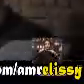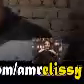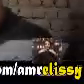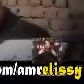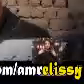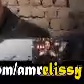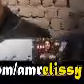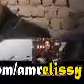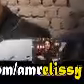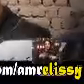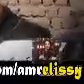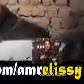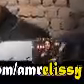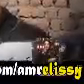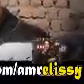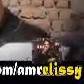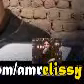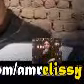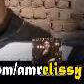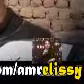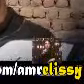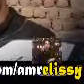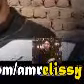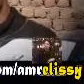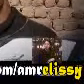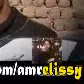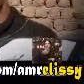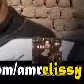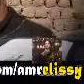بطاطين وحاجات أكل وشرب